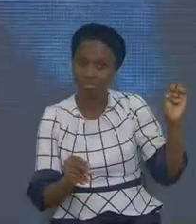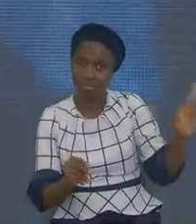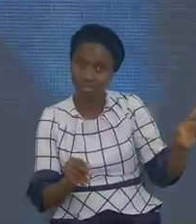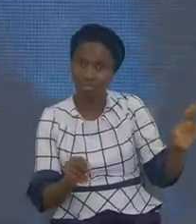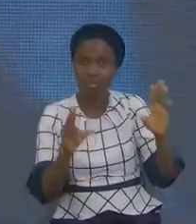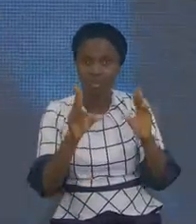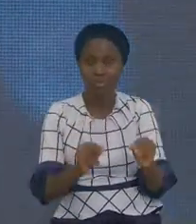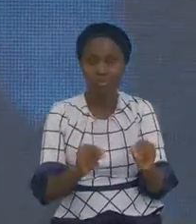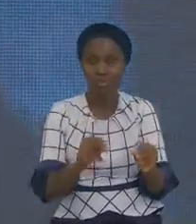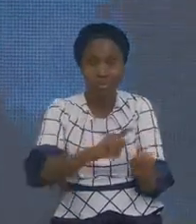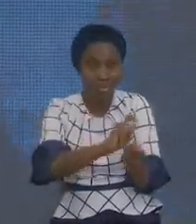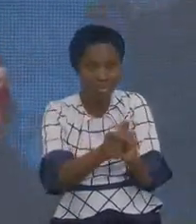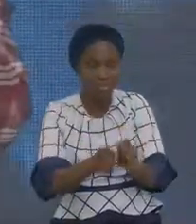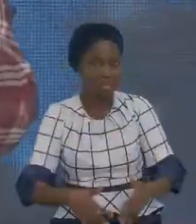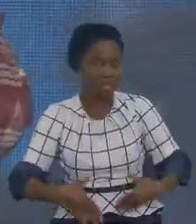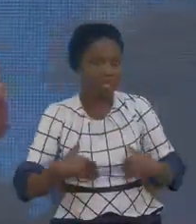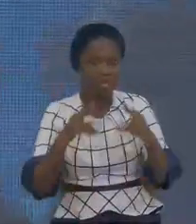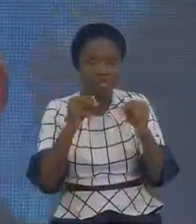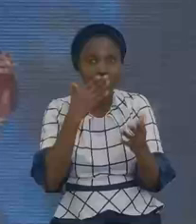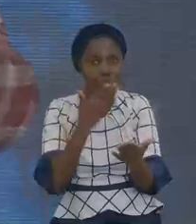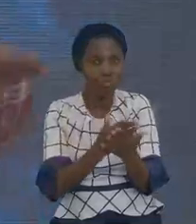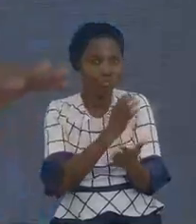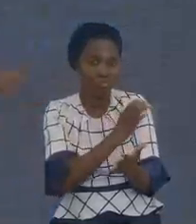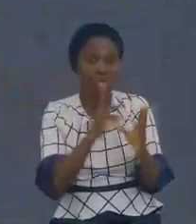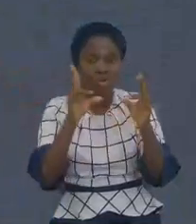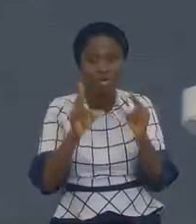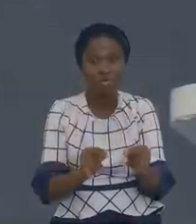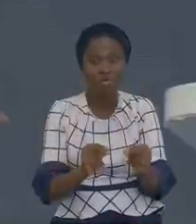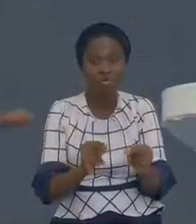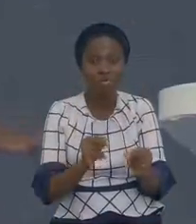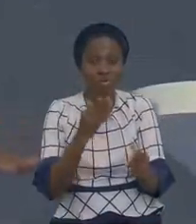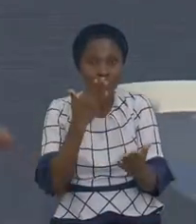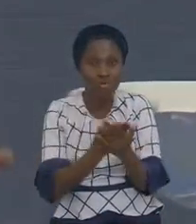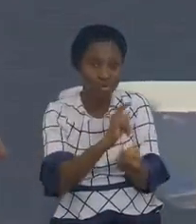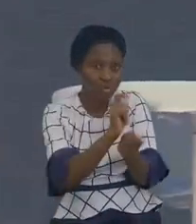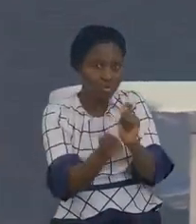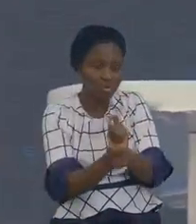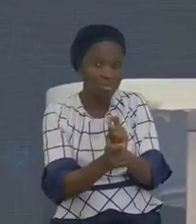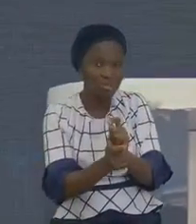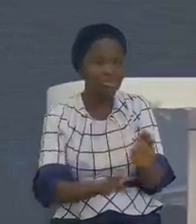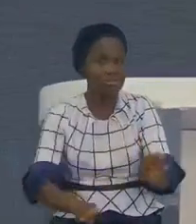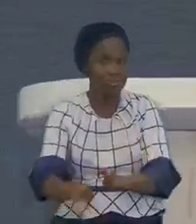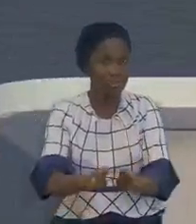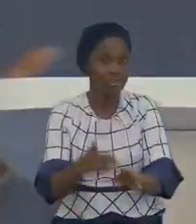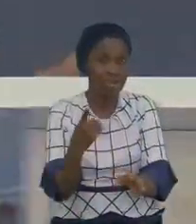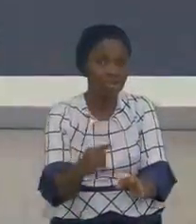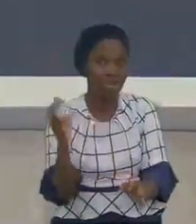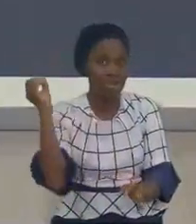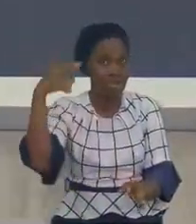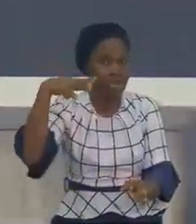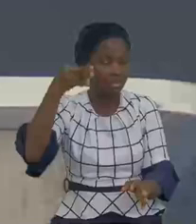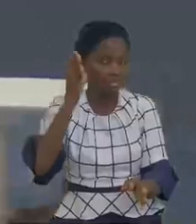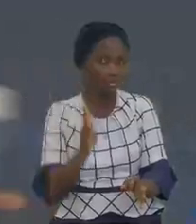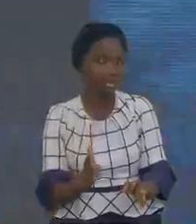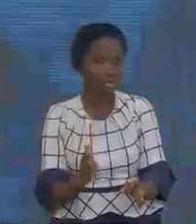n'y a pas de changement dans le comportement. La grâce de Dieu n'était pas déversée dans leur vie pour